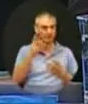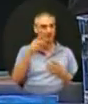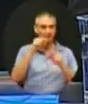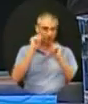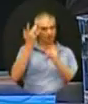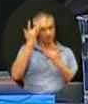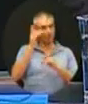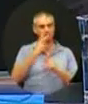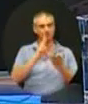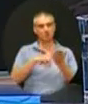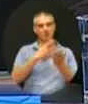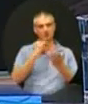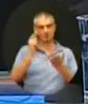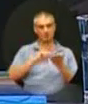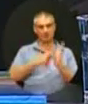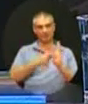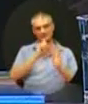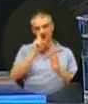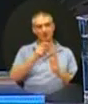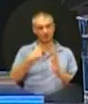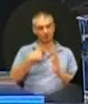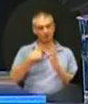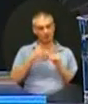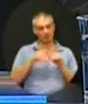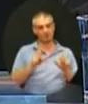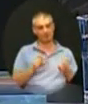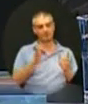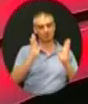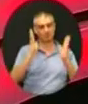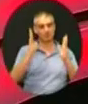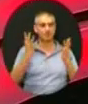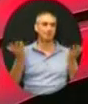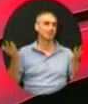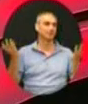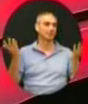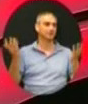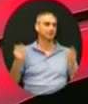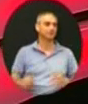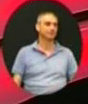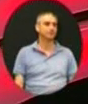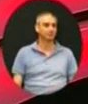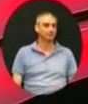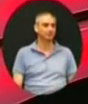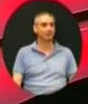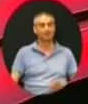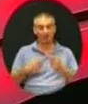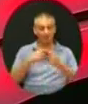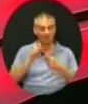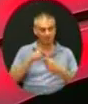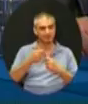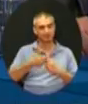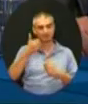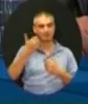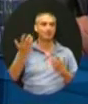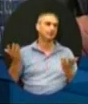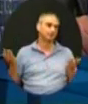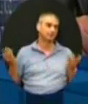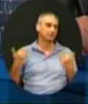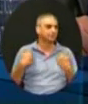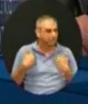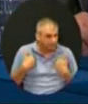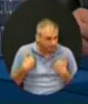דוק לזכויות של היהודים לזה הוא התכוון שאנחנו מגבילים אותם יותר מדי אבל לגבי חברי כנסת ושרים